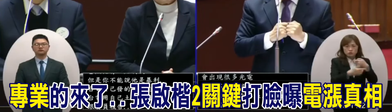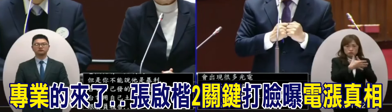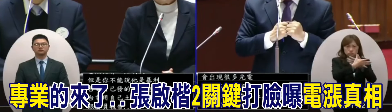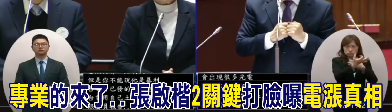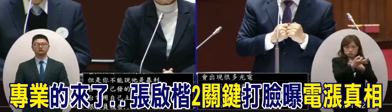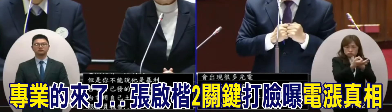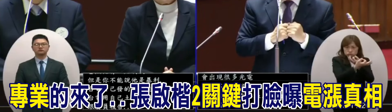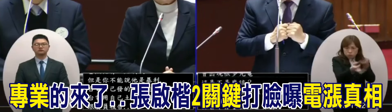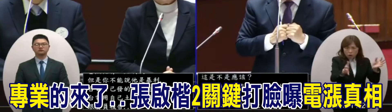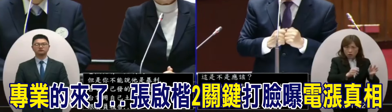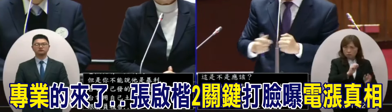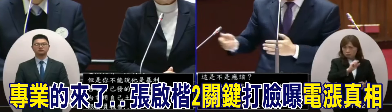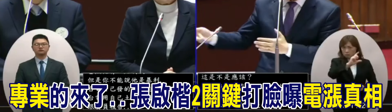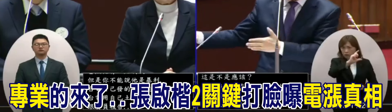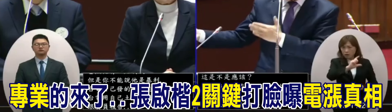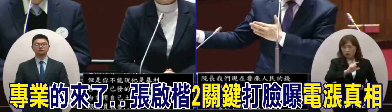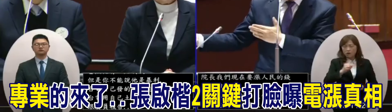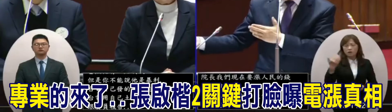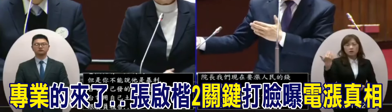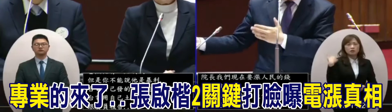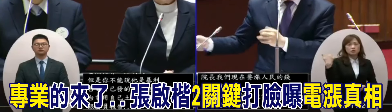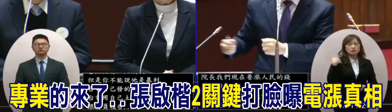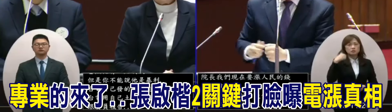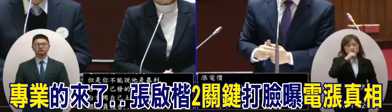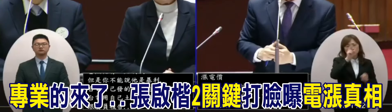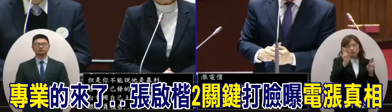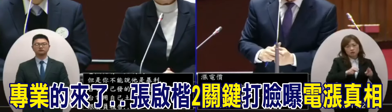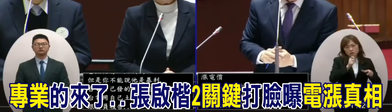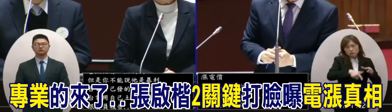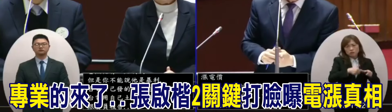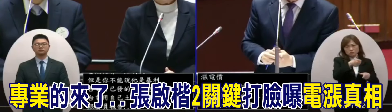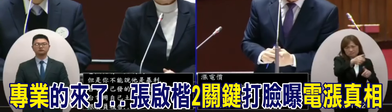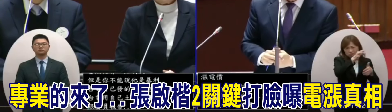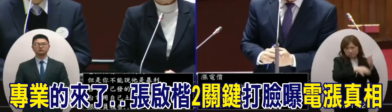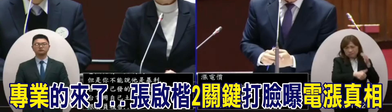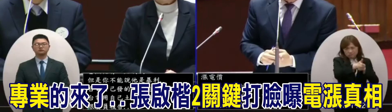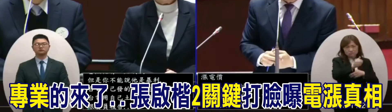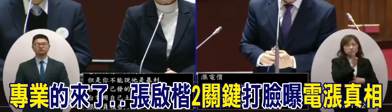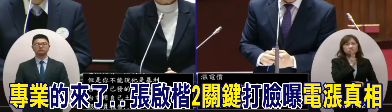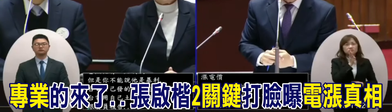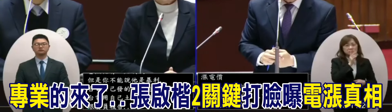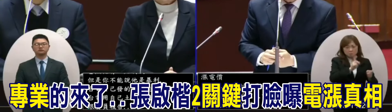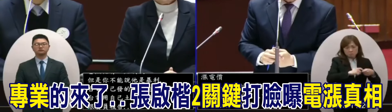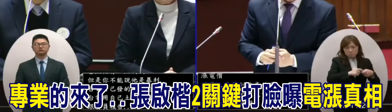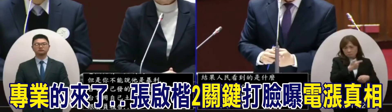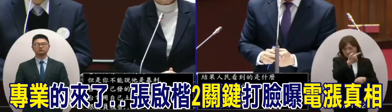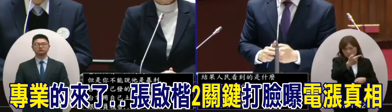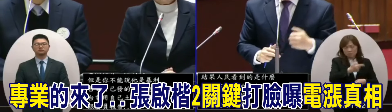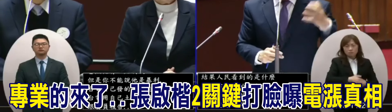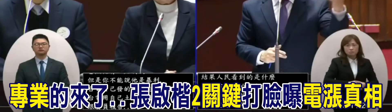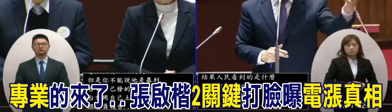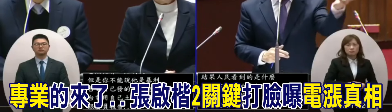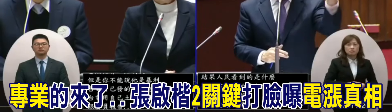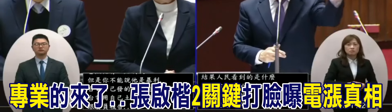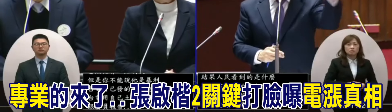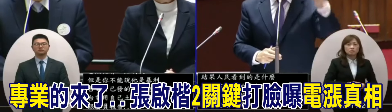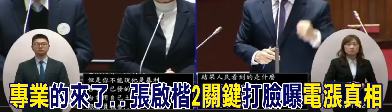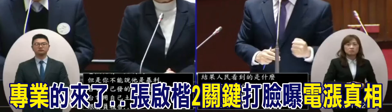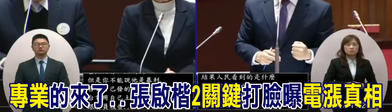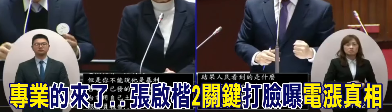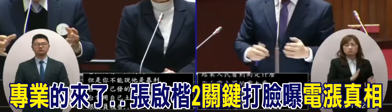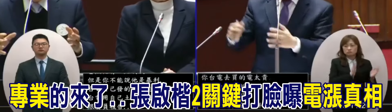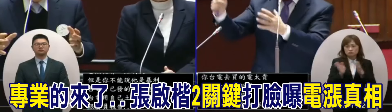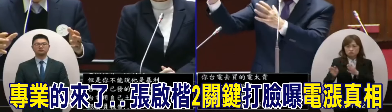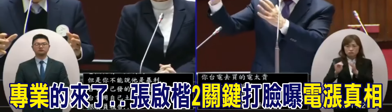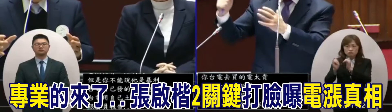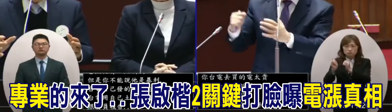当台电这么辛苦的时候，台电以前是一个很好的公司，体质很好的公司，是一个金鸡母。当他要跟人民拿这么多